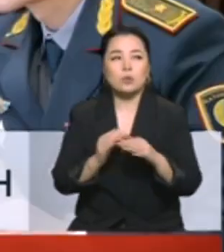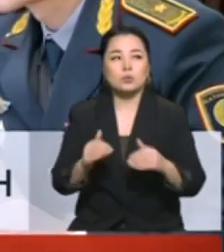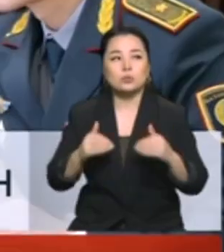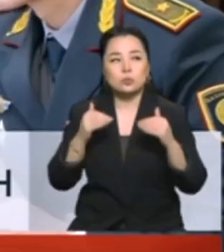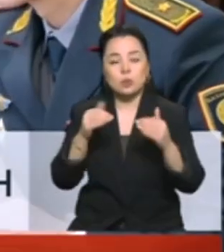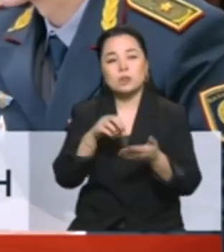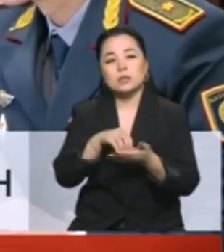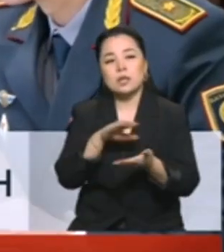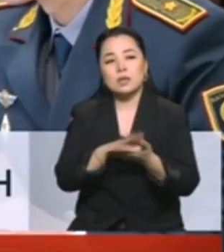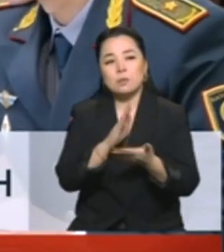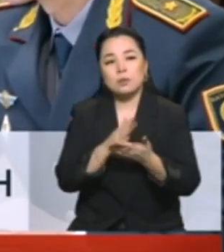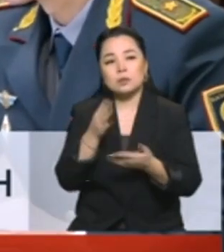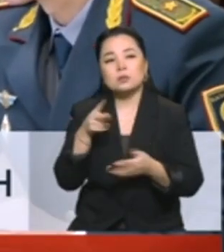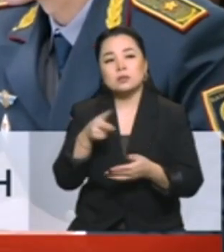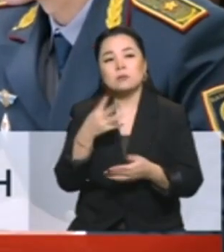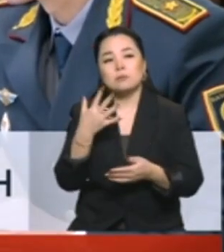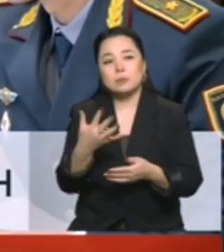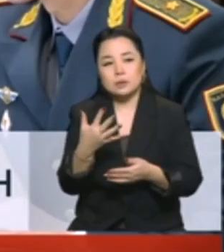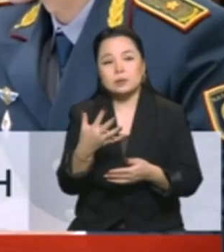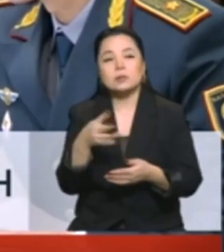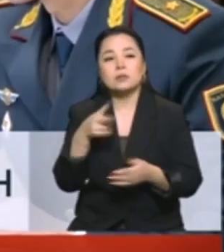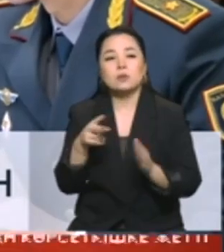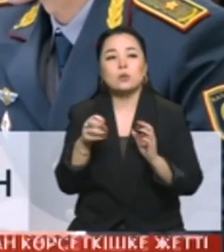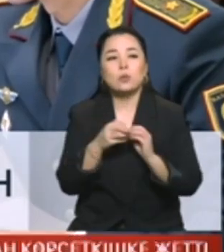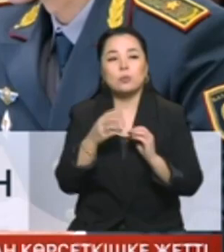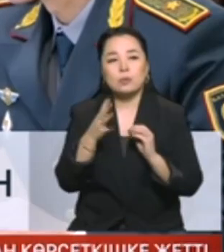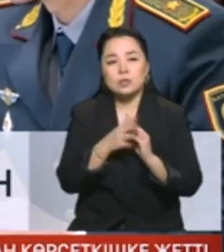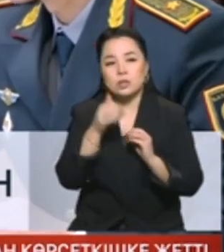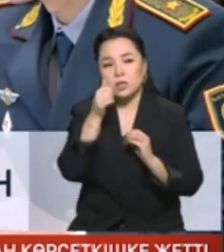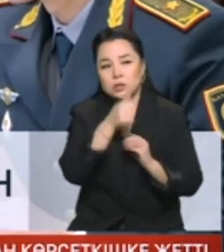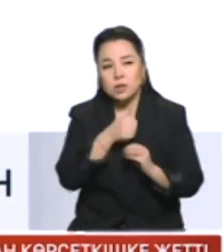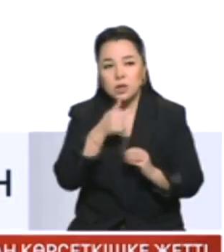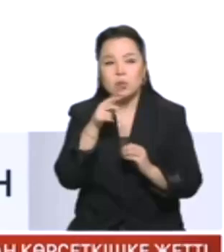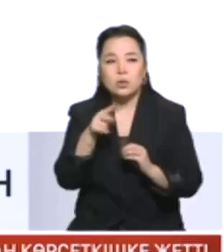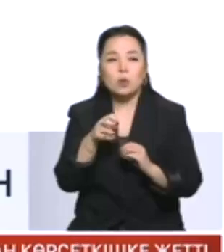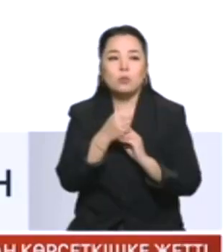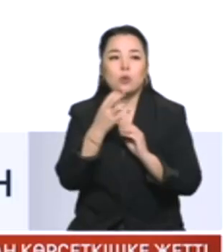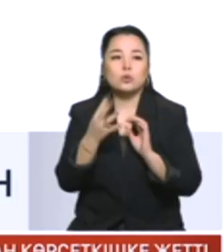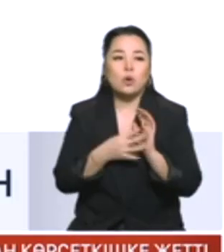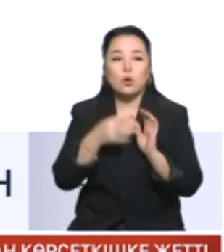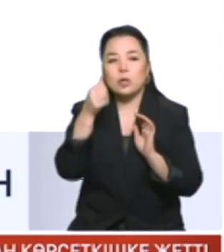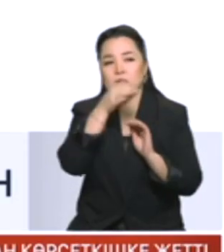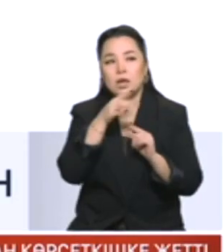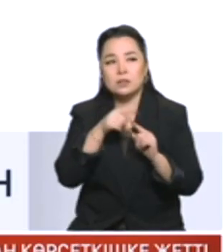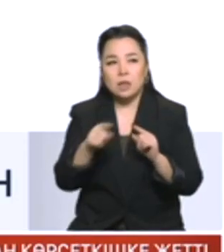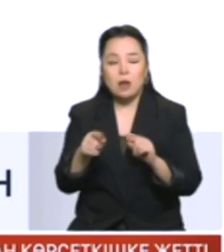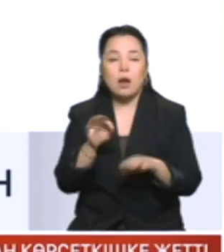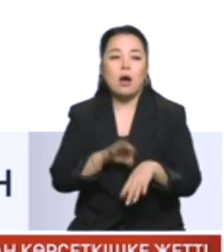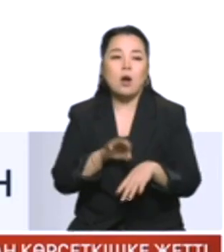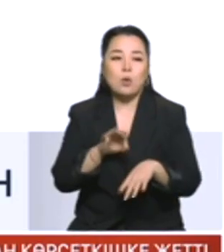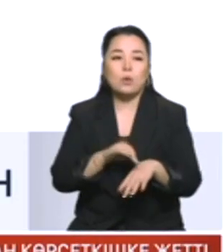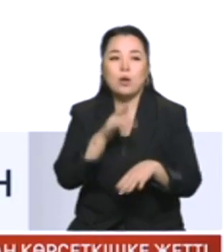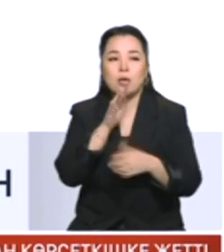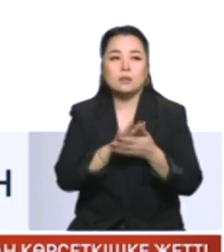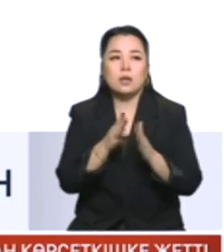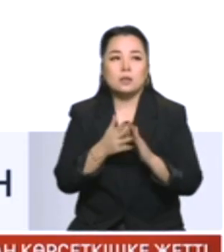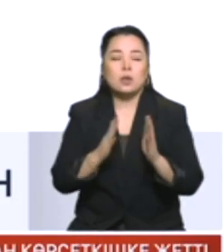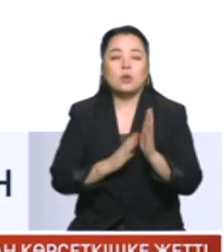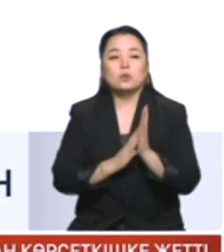тіркелді. Бұл 2005-ші, 2015-ші, 2019-ші жылдар. Аурудың кезекті